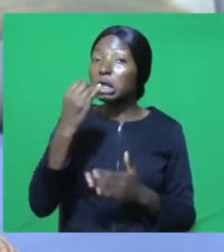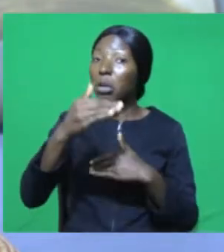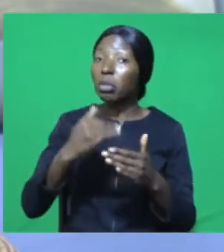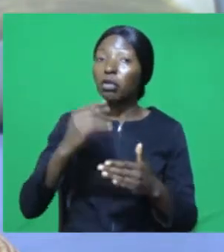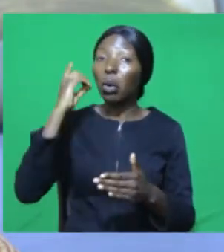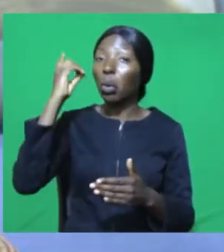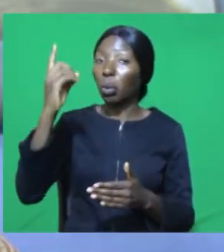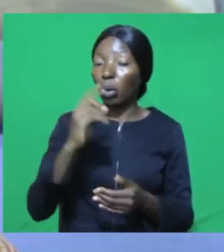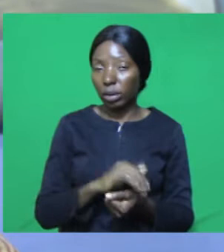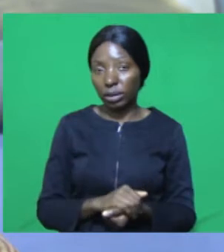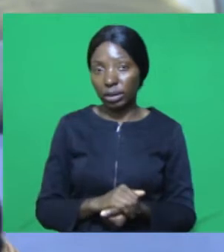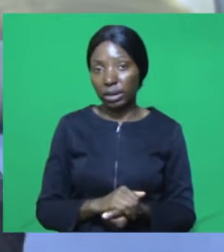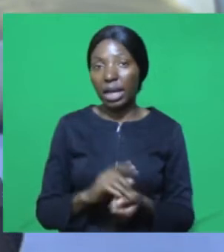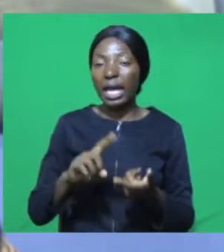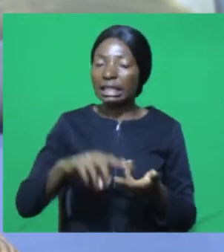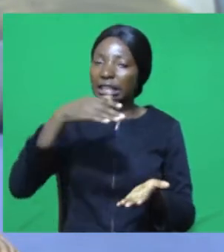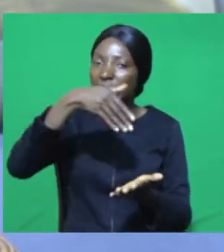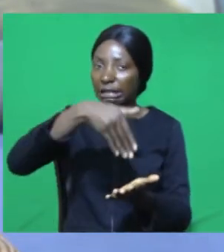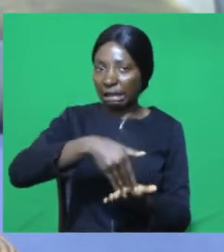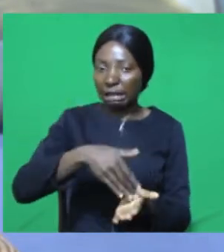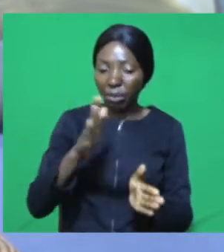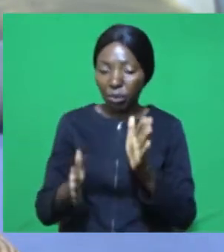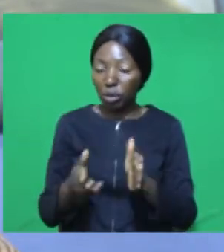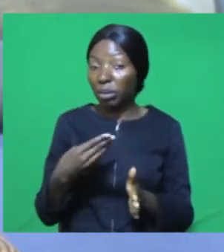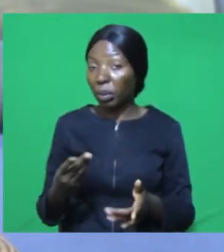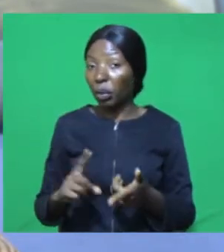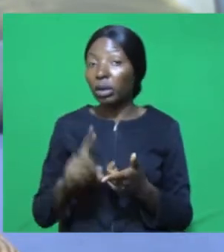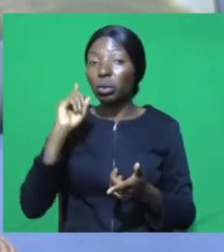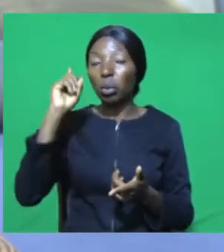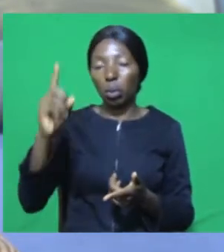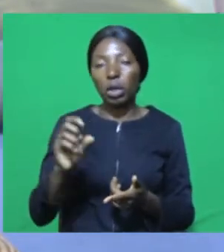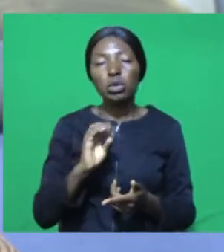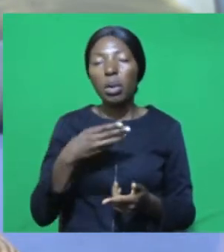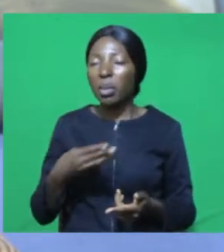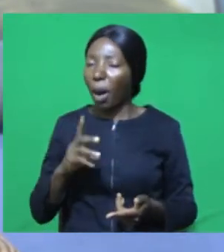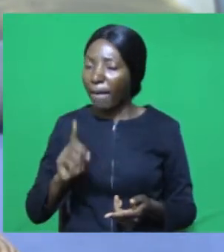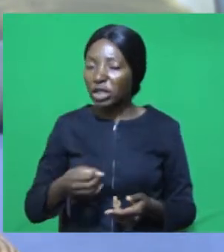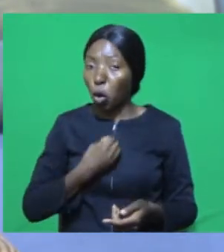pababa. Akamira pakati pamwari nevanhu.